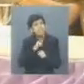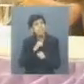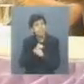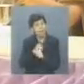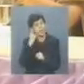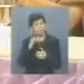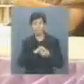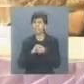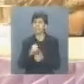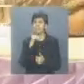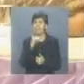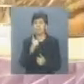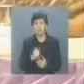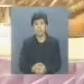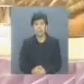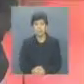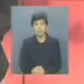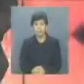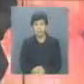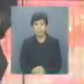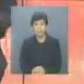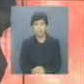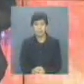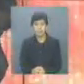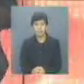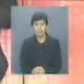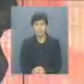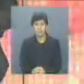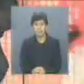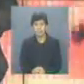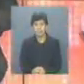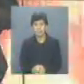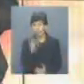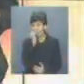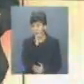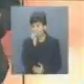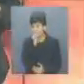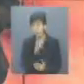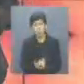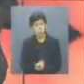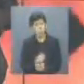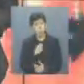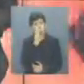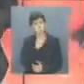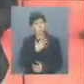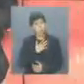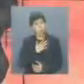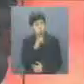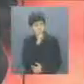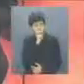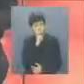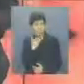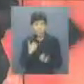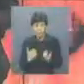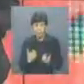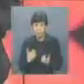จร่วมกันในอนาคต ค่ะจากนักร้องเสียงสวรรค์ที่เคยสะกดผู้ชมได้ด้วยพลังเสียงของเธอนะคะแต่ว่า